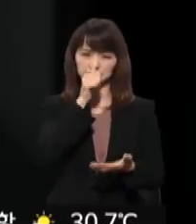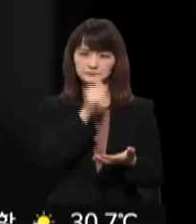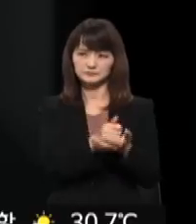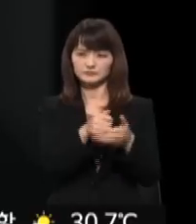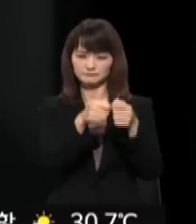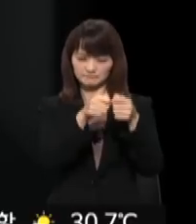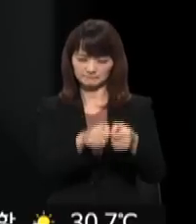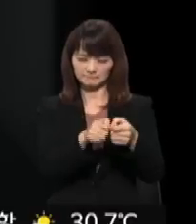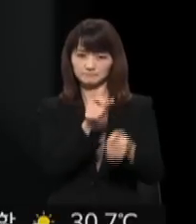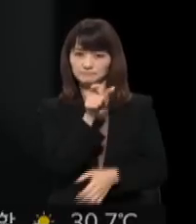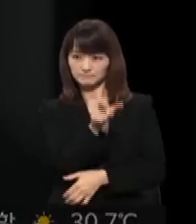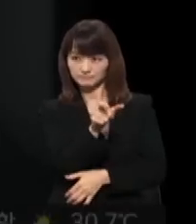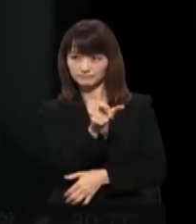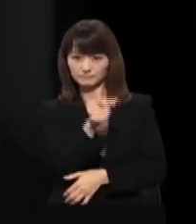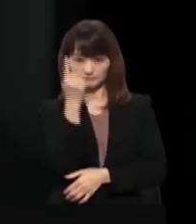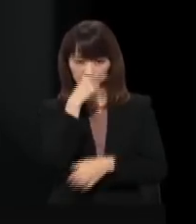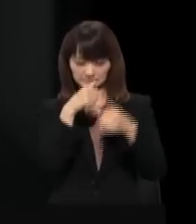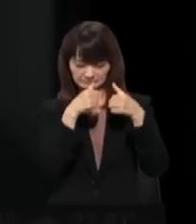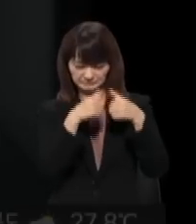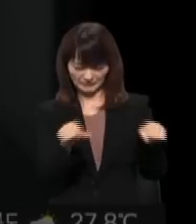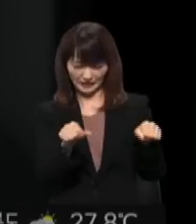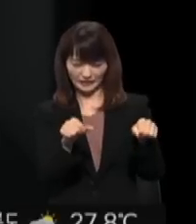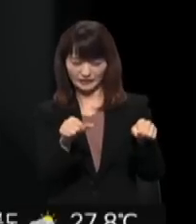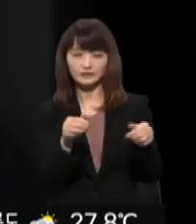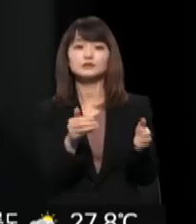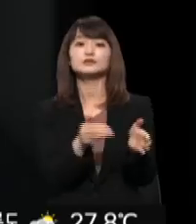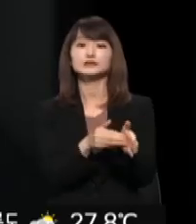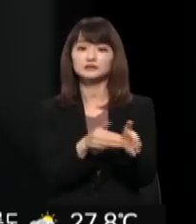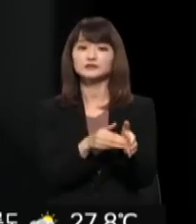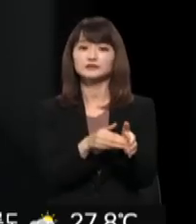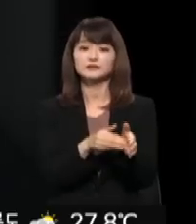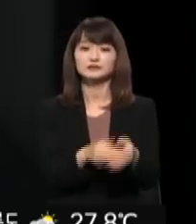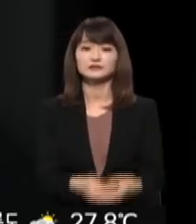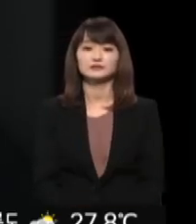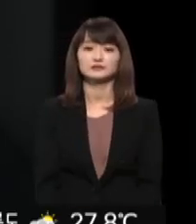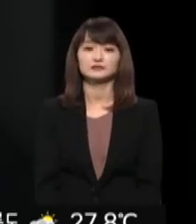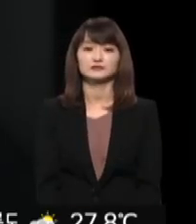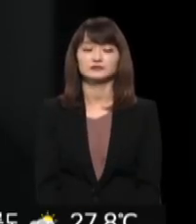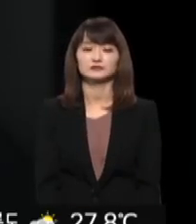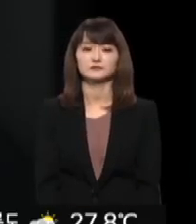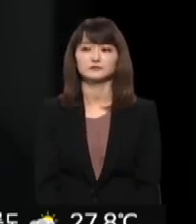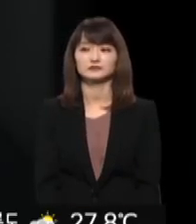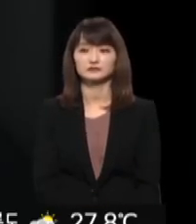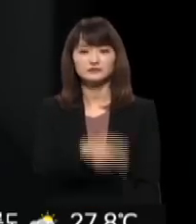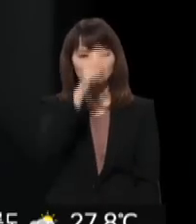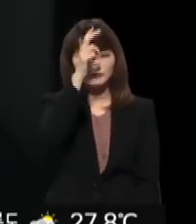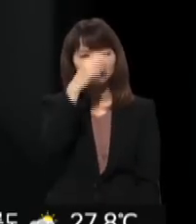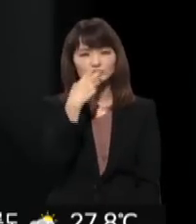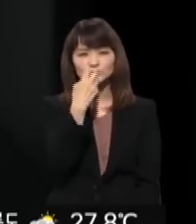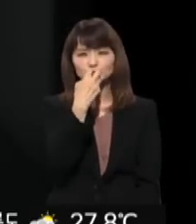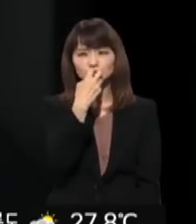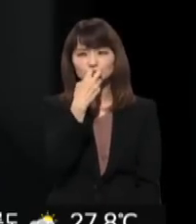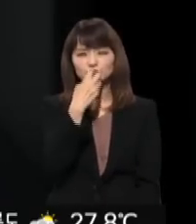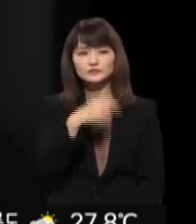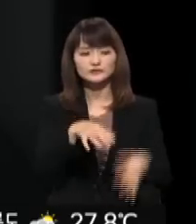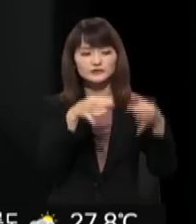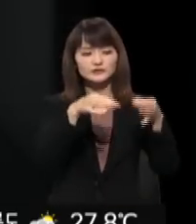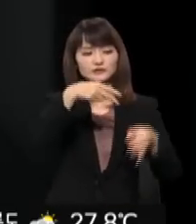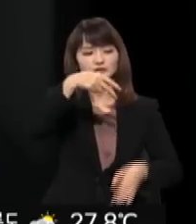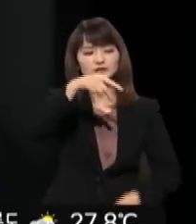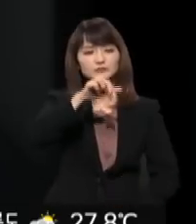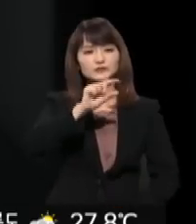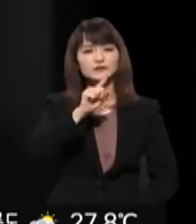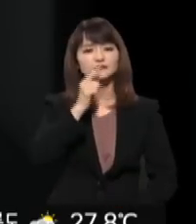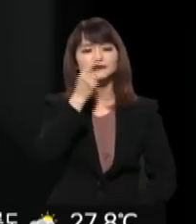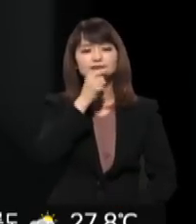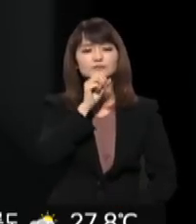사실을 구체적으로 독시해서 이른바 망신주기 하고 끝날거다 이런 관측도 있어요 그만큼 경찰의 수사라는게 또 김성진 씨의 입을